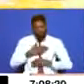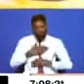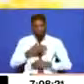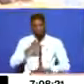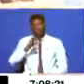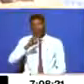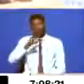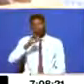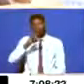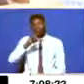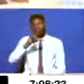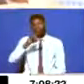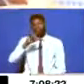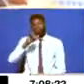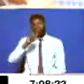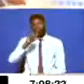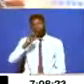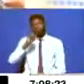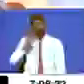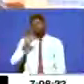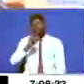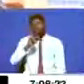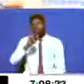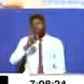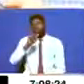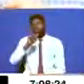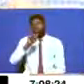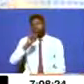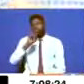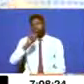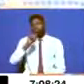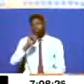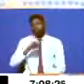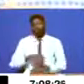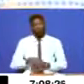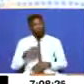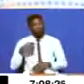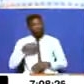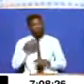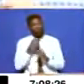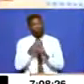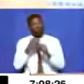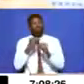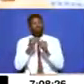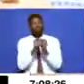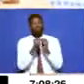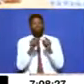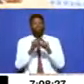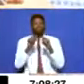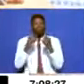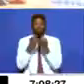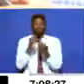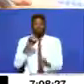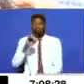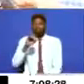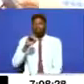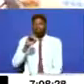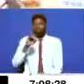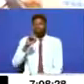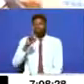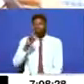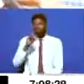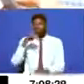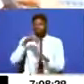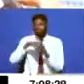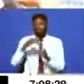Wampanya. Tutaenda pamoja kama timu ya ODM ndani ya Rabai, nia na madhumuni